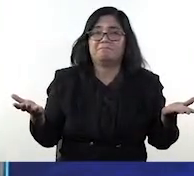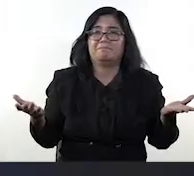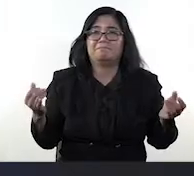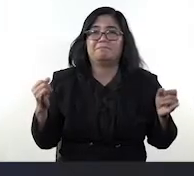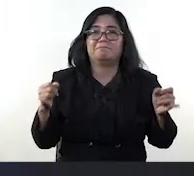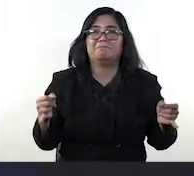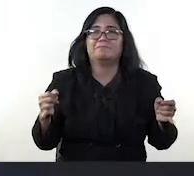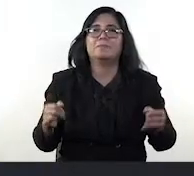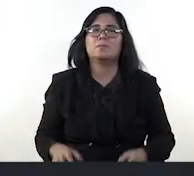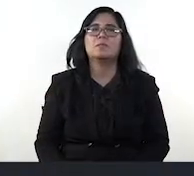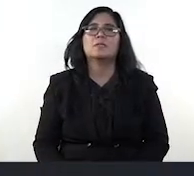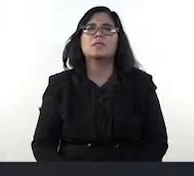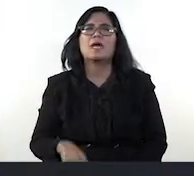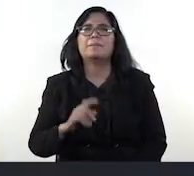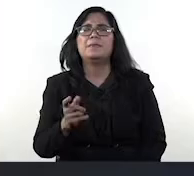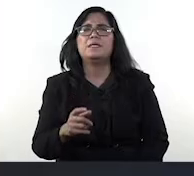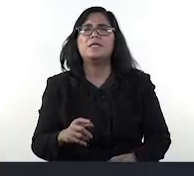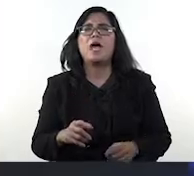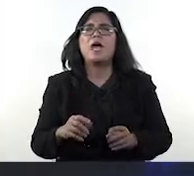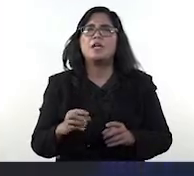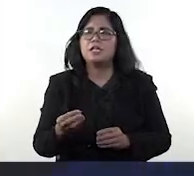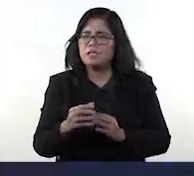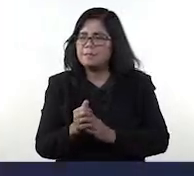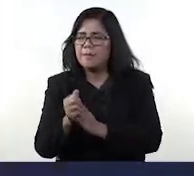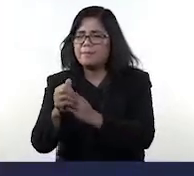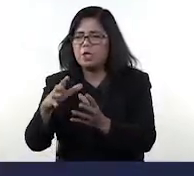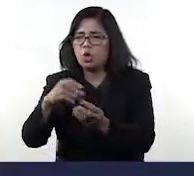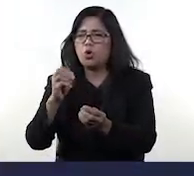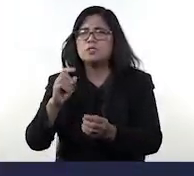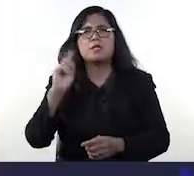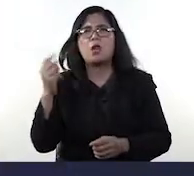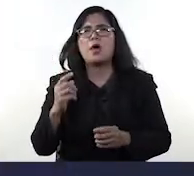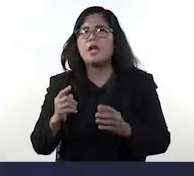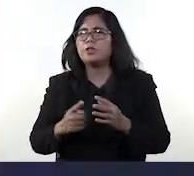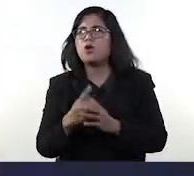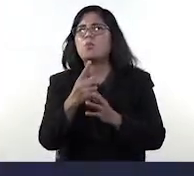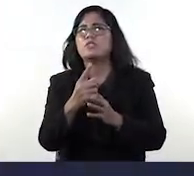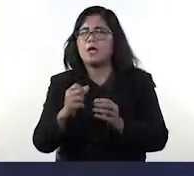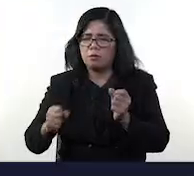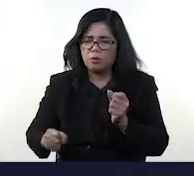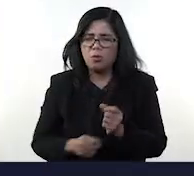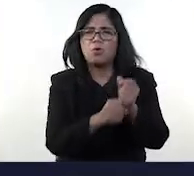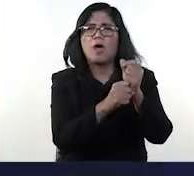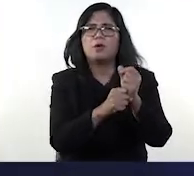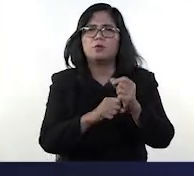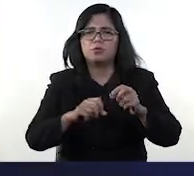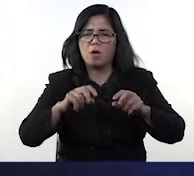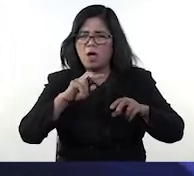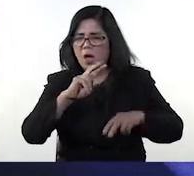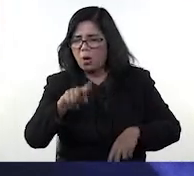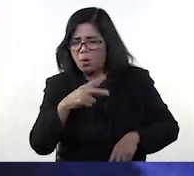hahaha tetapi orang yang di bibir roh selalu ada terobosan sama ada dorongan untuk mengkoreksi